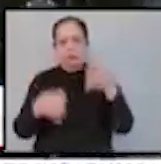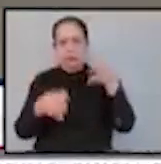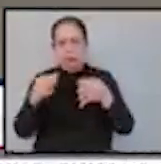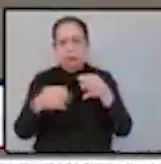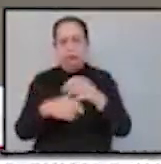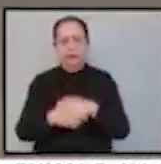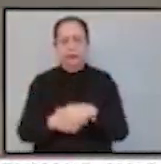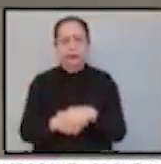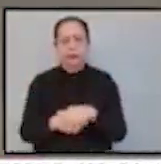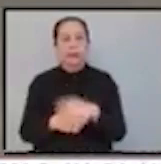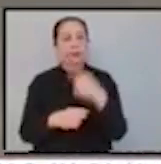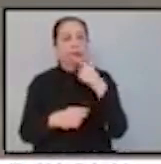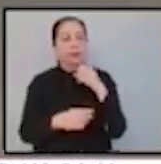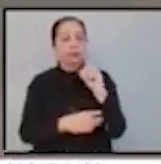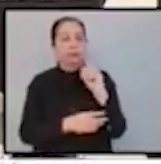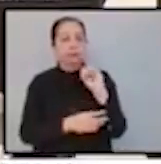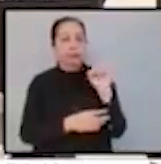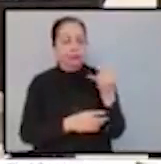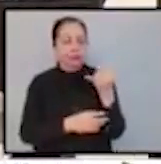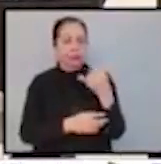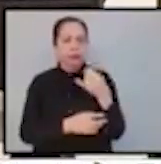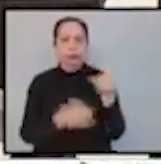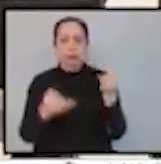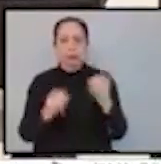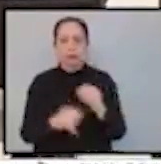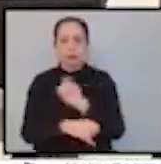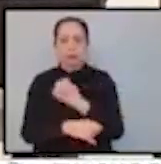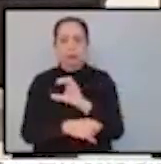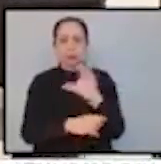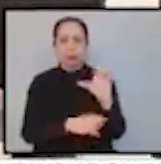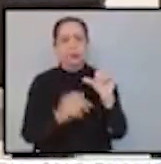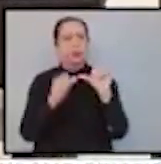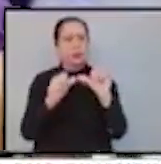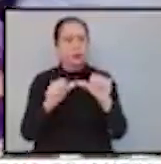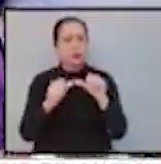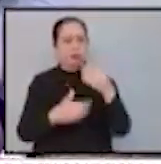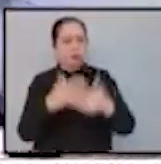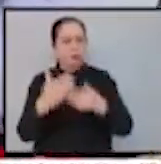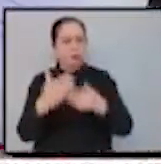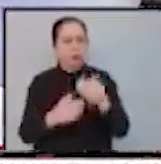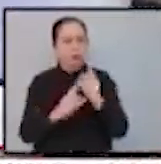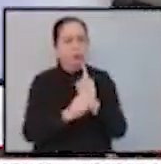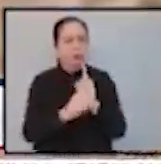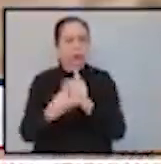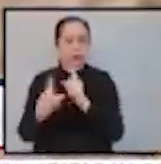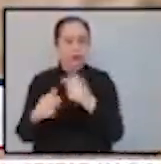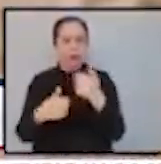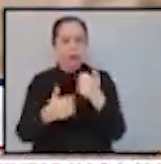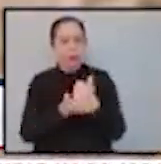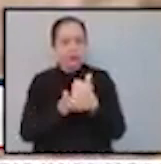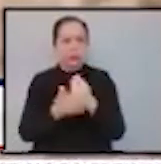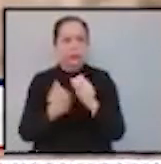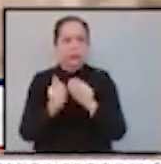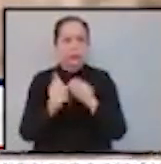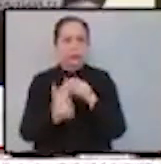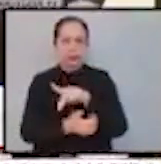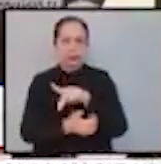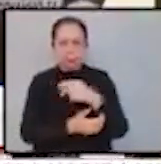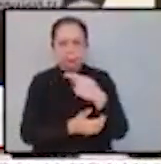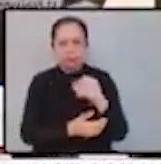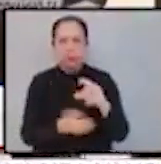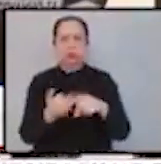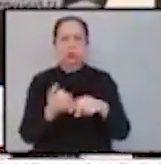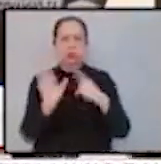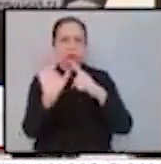Justice Department, bukod sa isyu ng ICC, tuloy-tuloy naman ang pagtugon nila sa iba pang usapin tulad sa POGO at CPP-NPA at